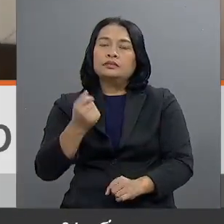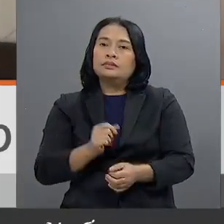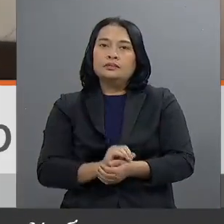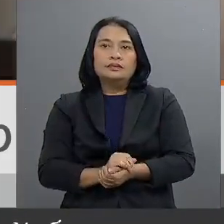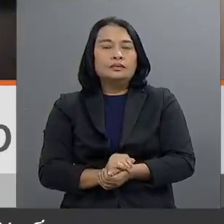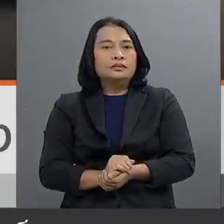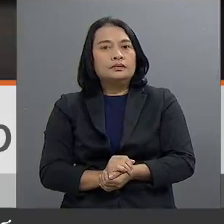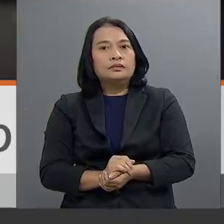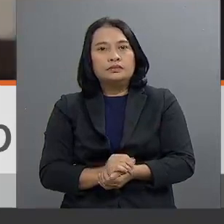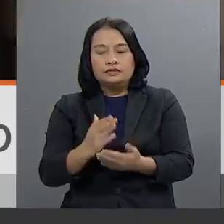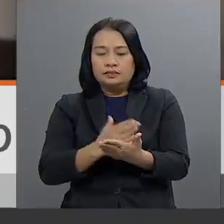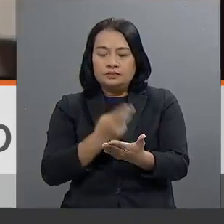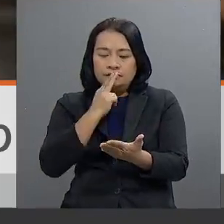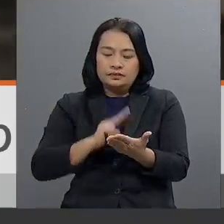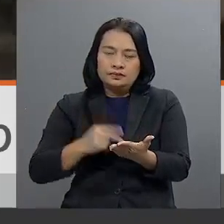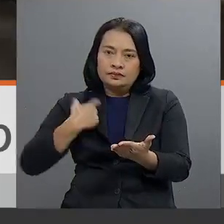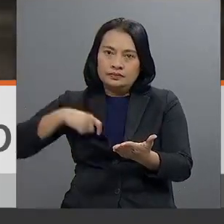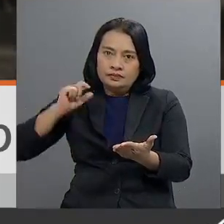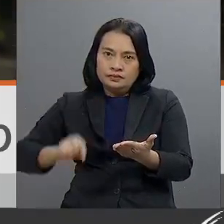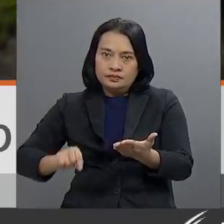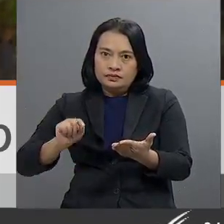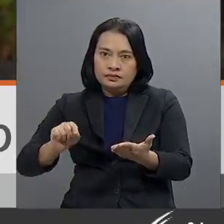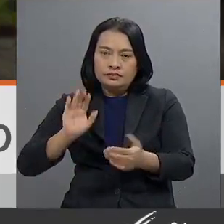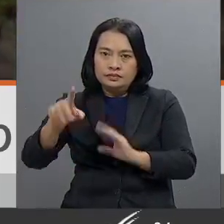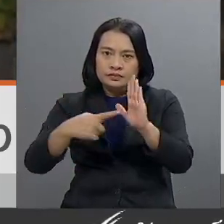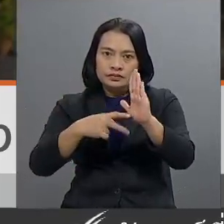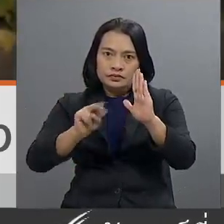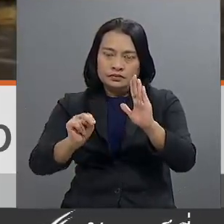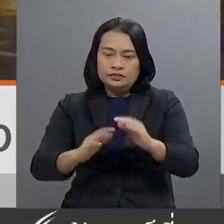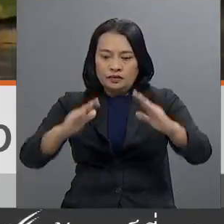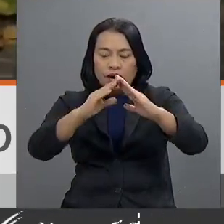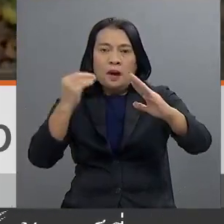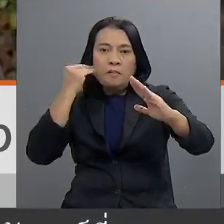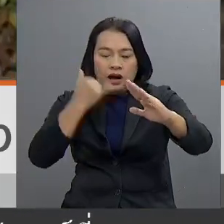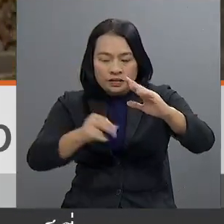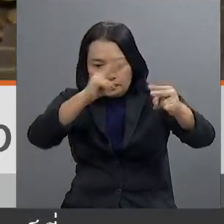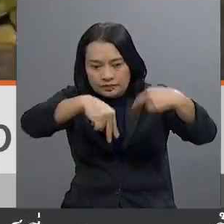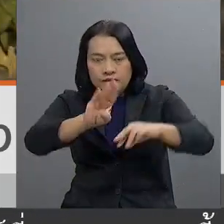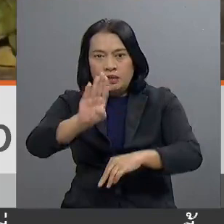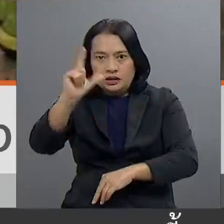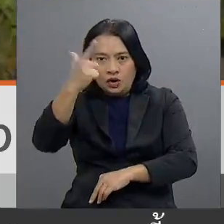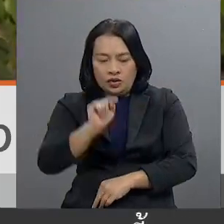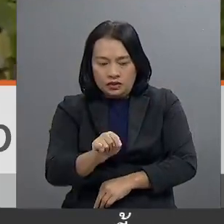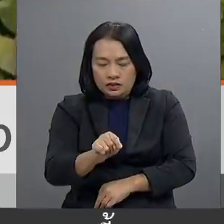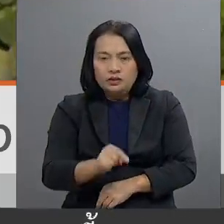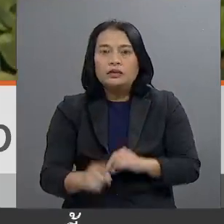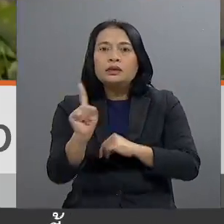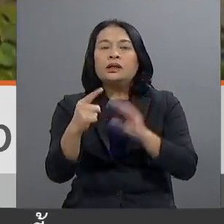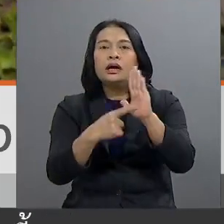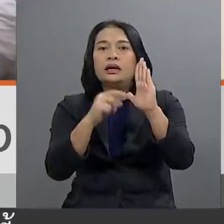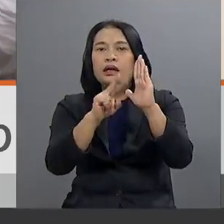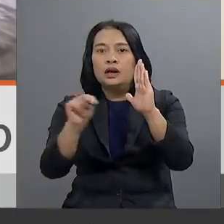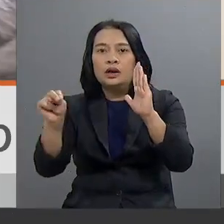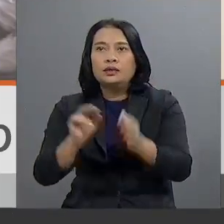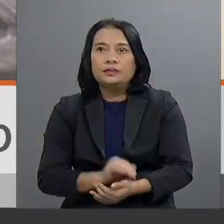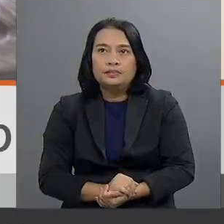นำหมายศาลแขวงจังหวัดนนทบุรีนะคะเข้าตรวจค้นบ้านหลังหนึ่งในพื้นที่อำเภอบางบัวทองจังหวัดนนทบุรีหลังสืบทราบว่ามี